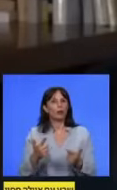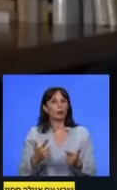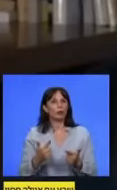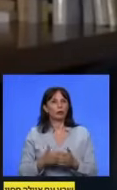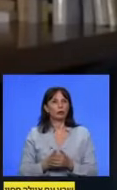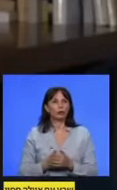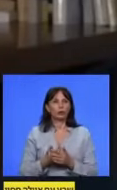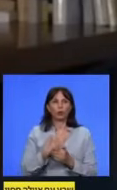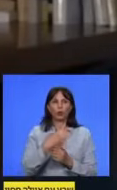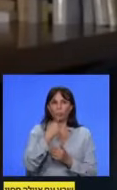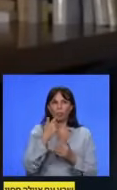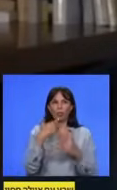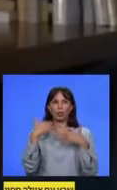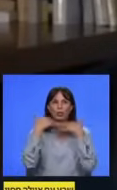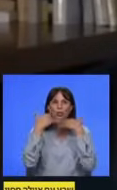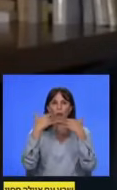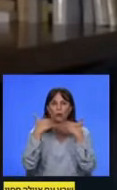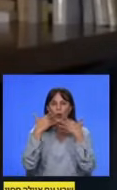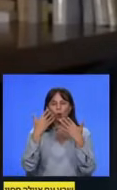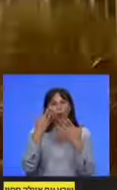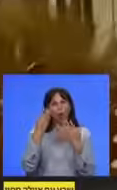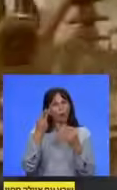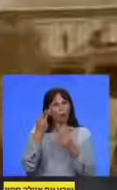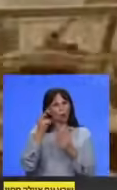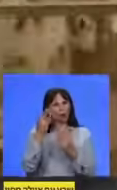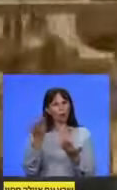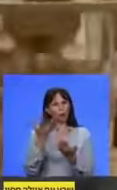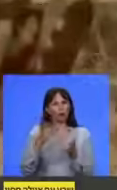אני טוען שהסיפור הזה הוא הרבה יותר ממה שהוא מוצג.